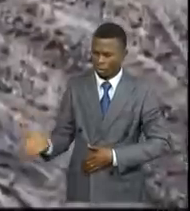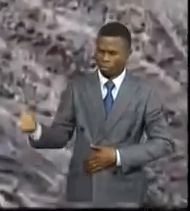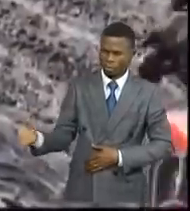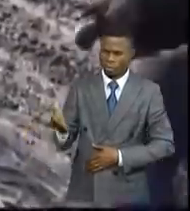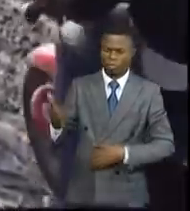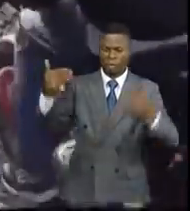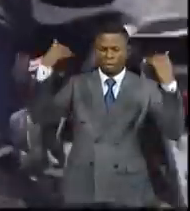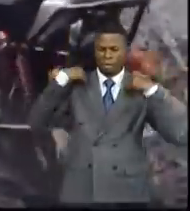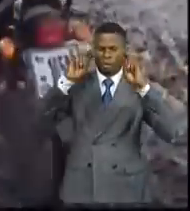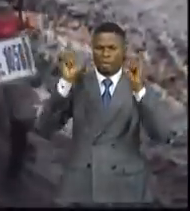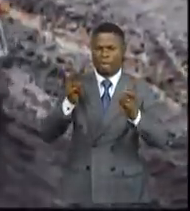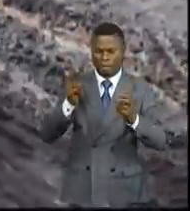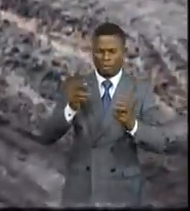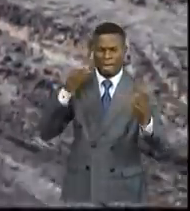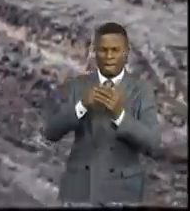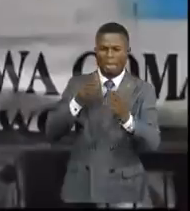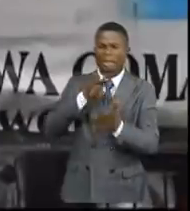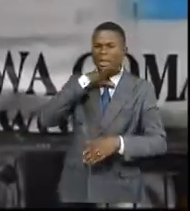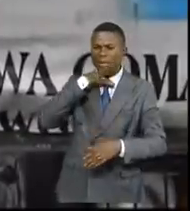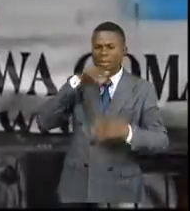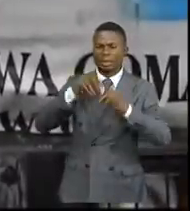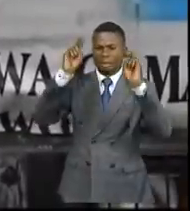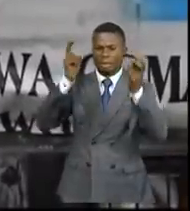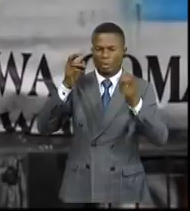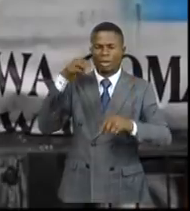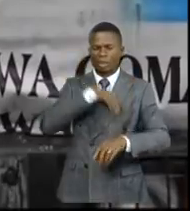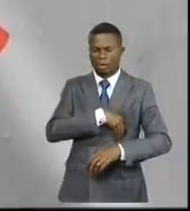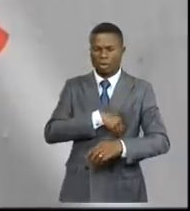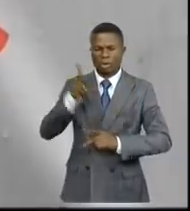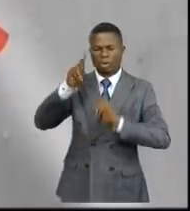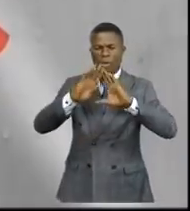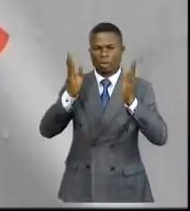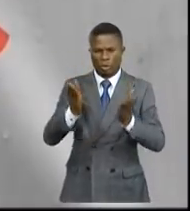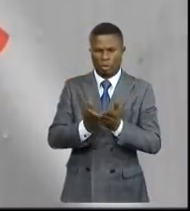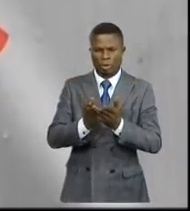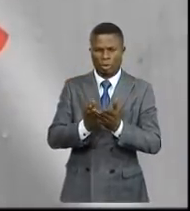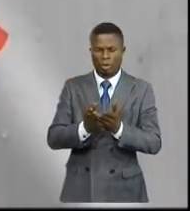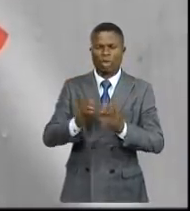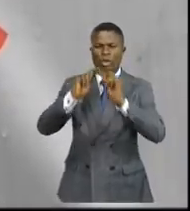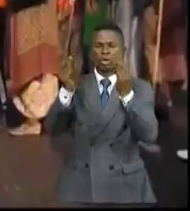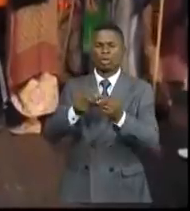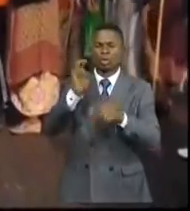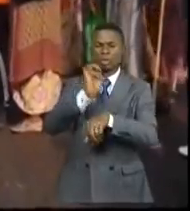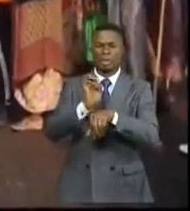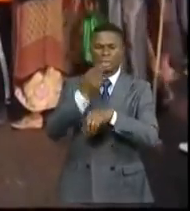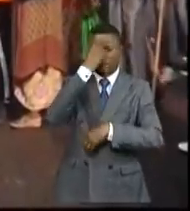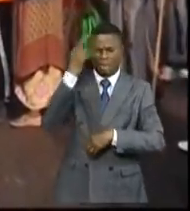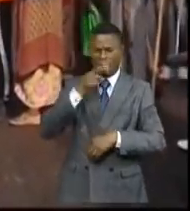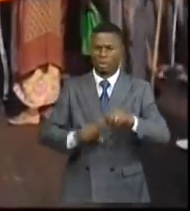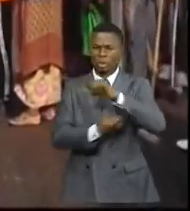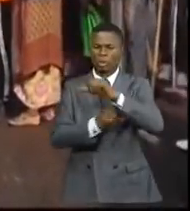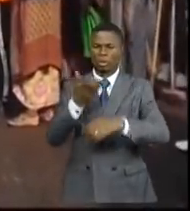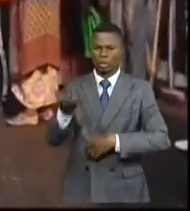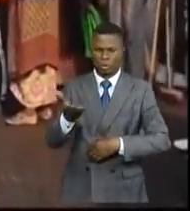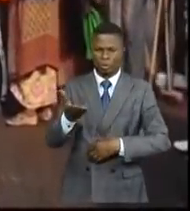s'attaque à l'insalubrité de sa ville dans les cadres de la mission engagement citoyen dirigée par la Caritas diocèse de Goma. Le colonel Kabea